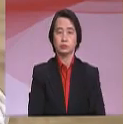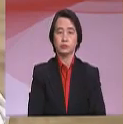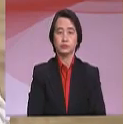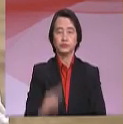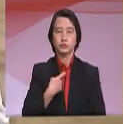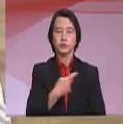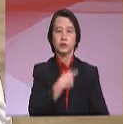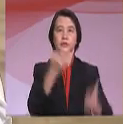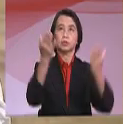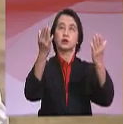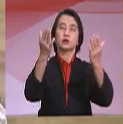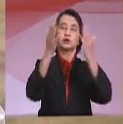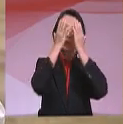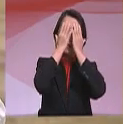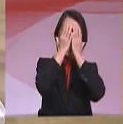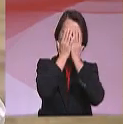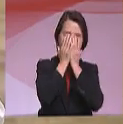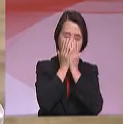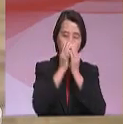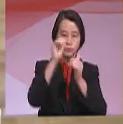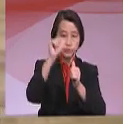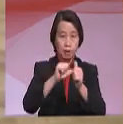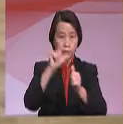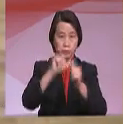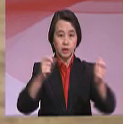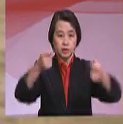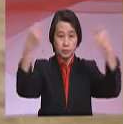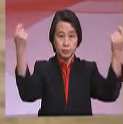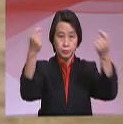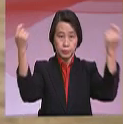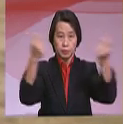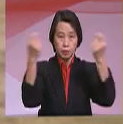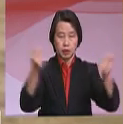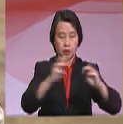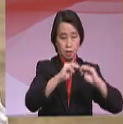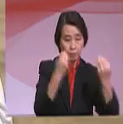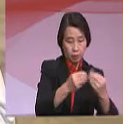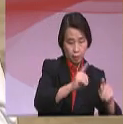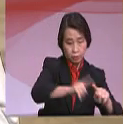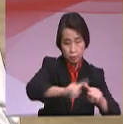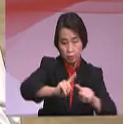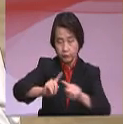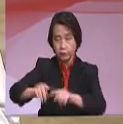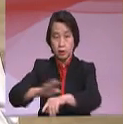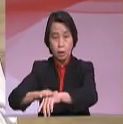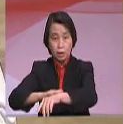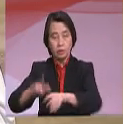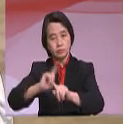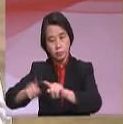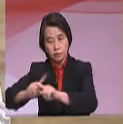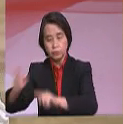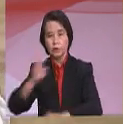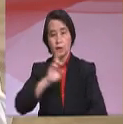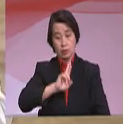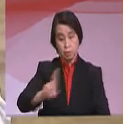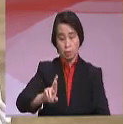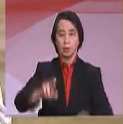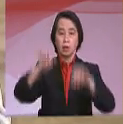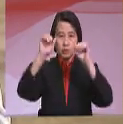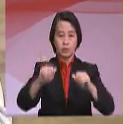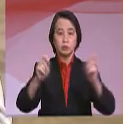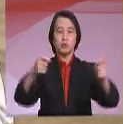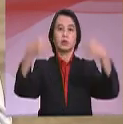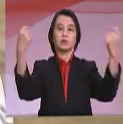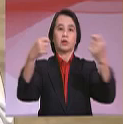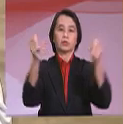Kita bersyukur kerana setiap perayaan masyarakat pelbagai kaum dan agama di negara kita dapat